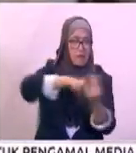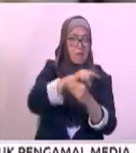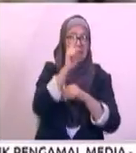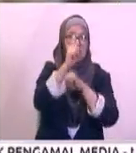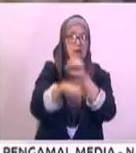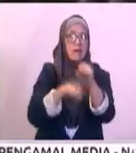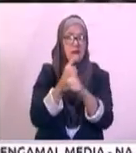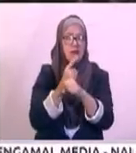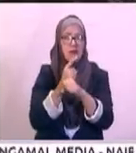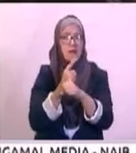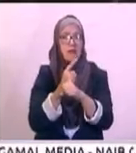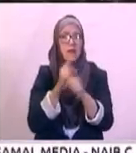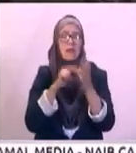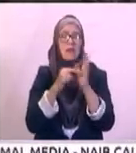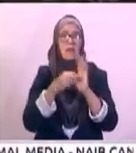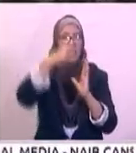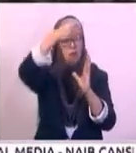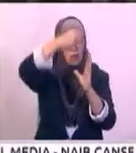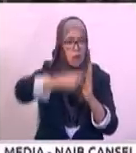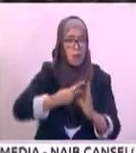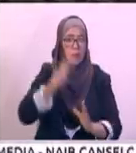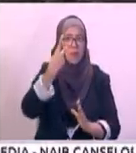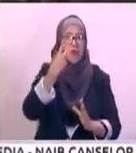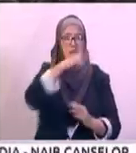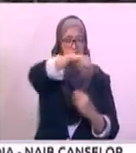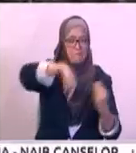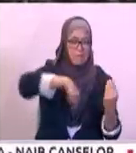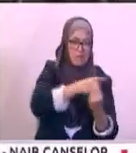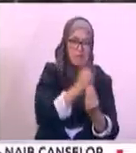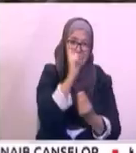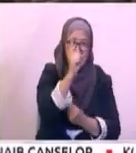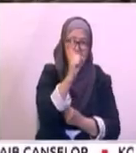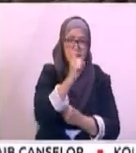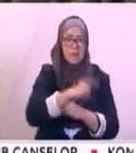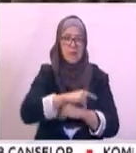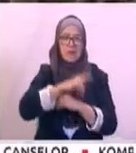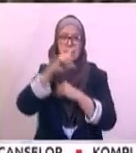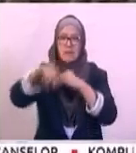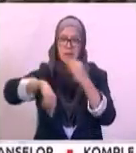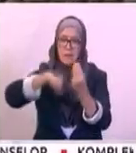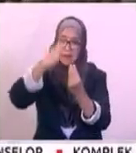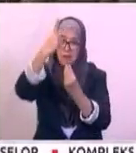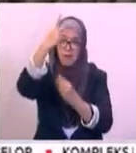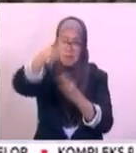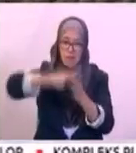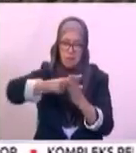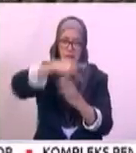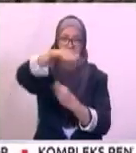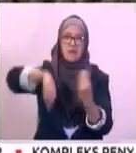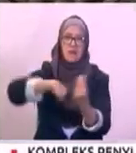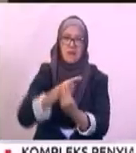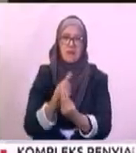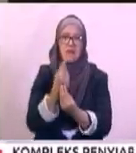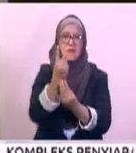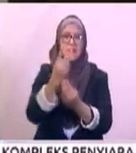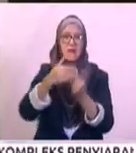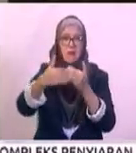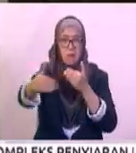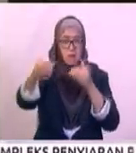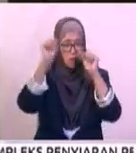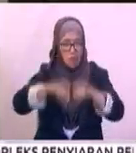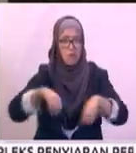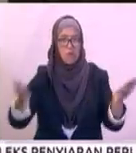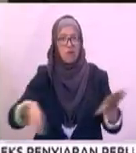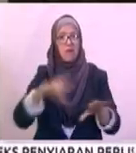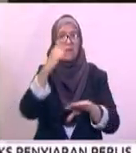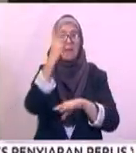lah. Mana 2 bulan. 2 bulan satu pusingan. Selepas tu kita akan masuk baru lah. Mana 6 pusingan kita boleh setahun.